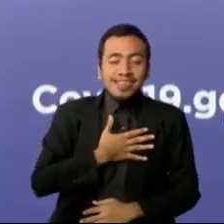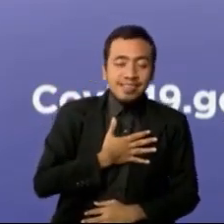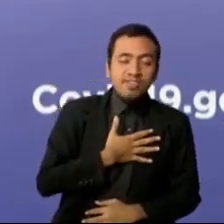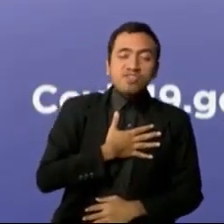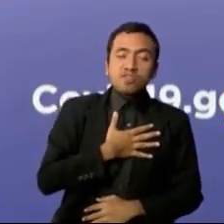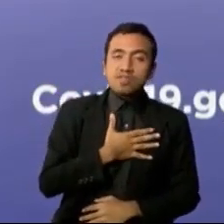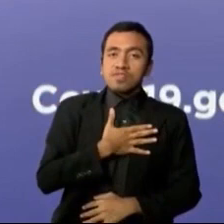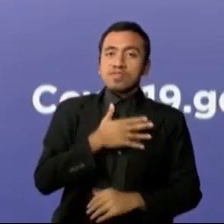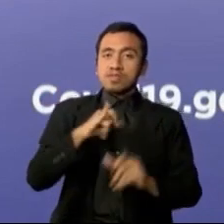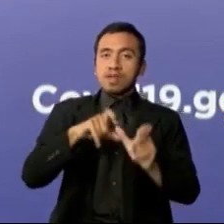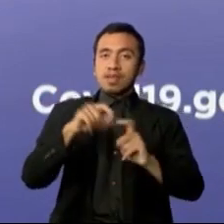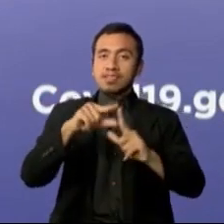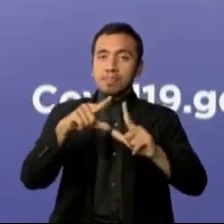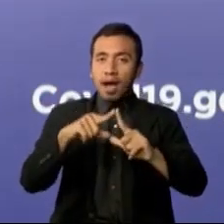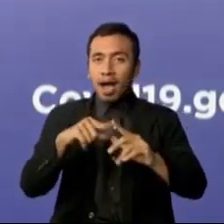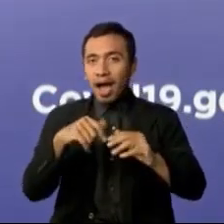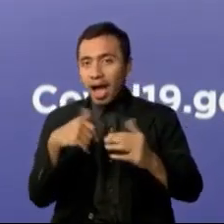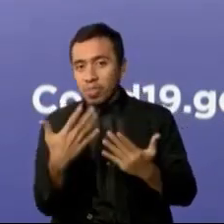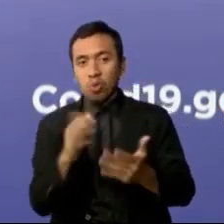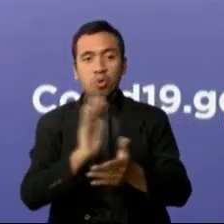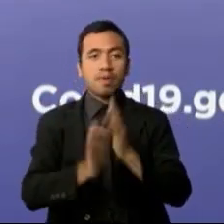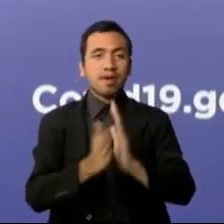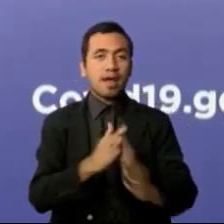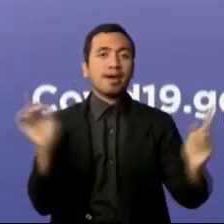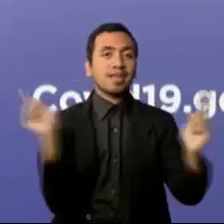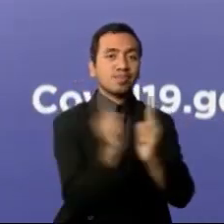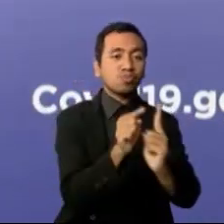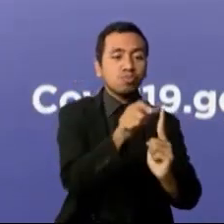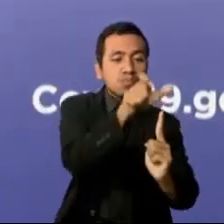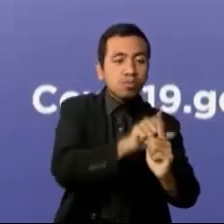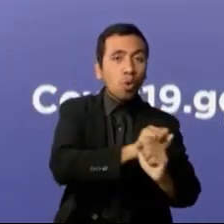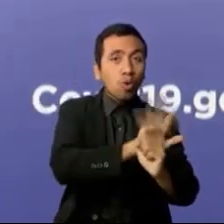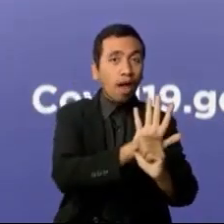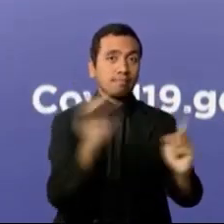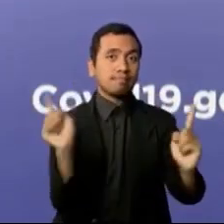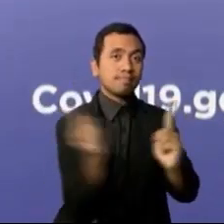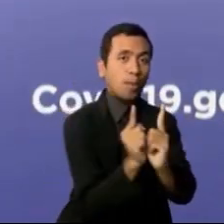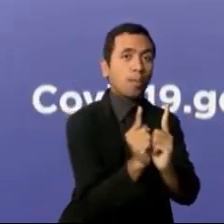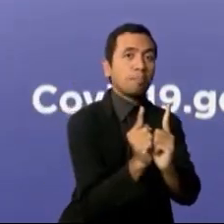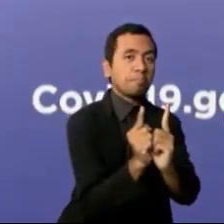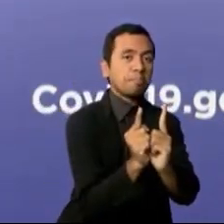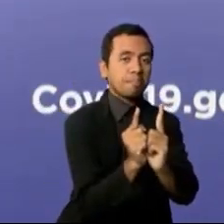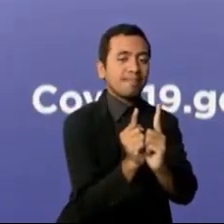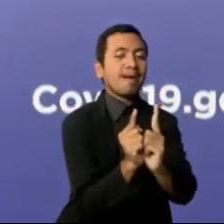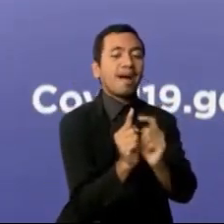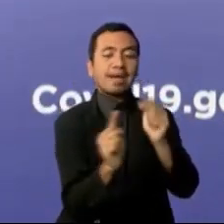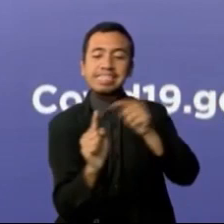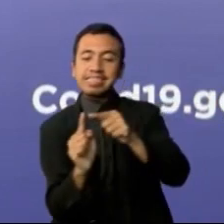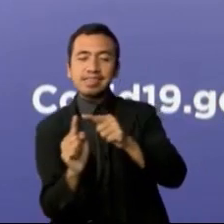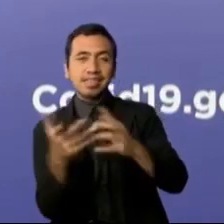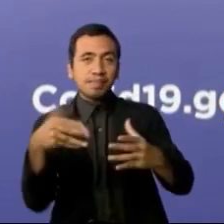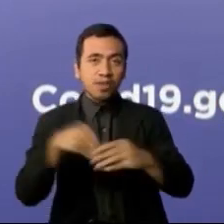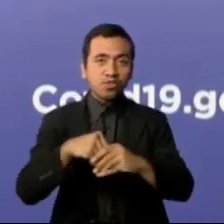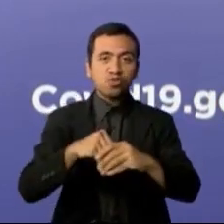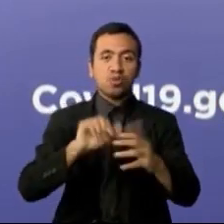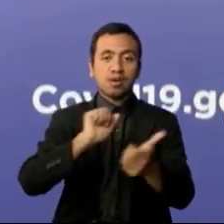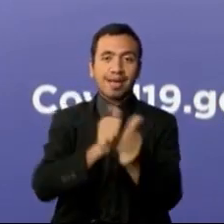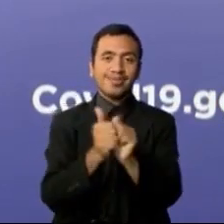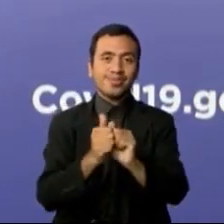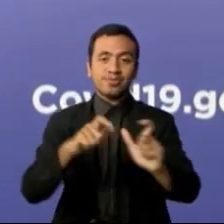kontak dengan kasus terkonfirmasi positif itupun masuk di dalam kasus Suspect